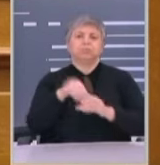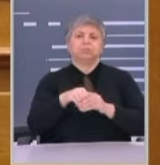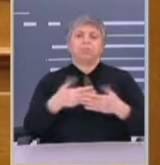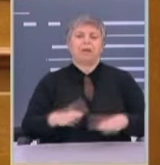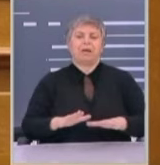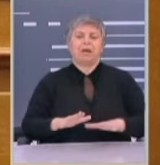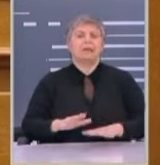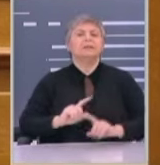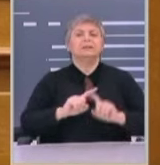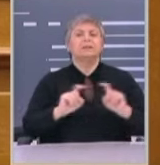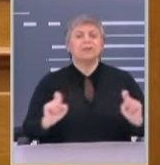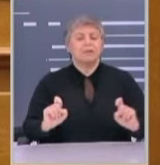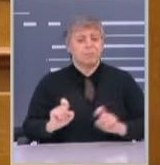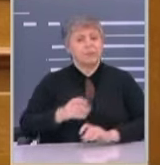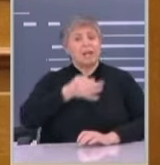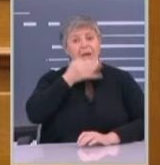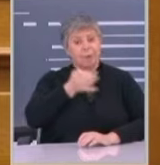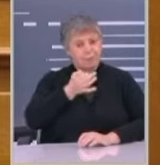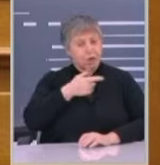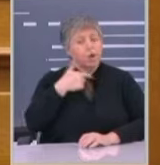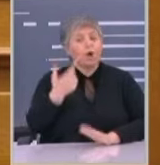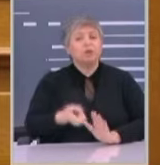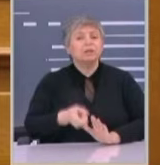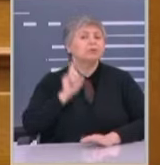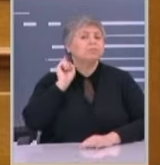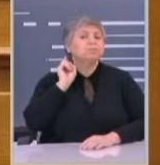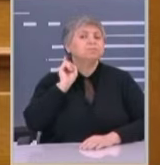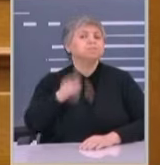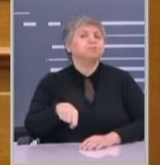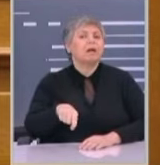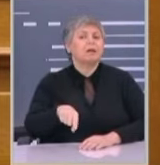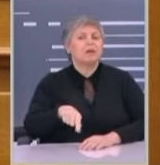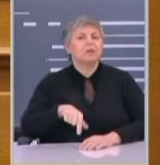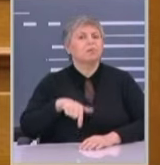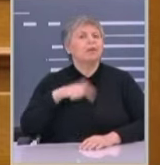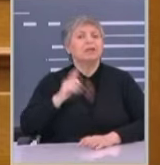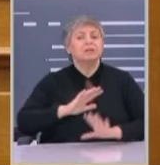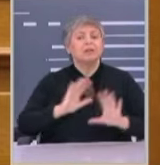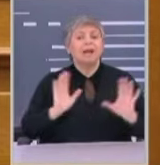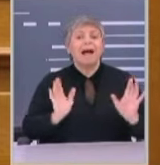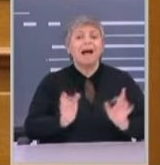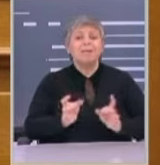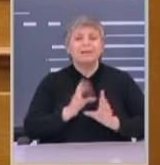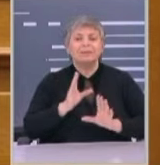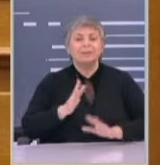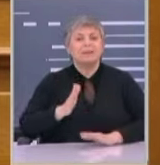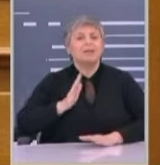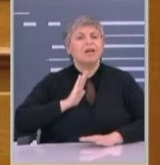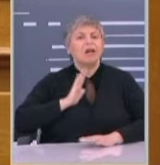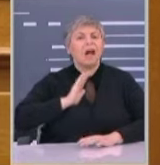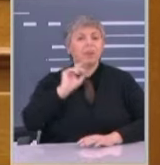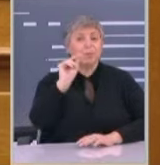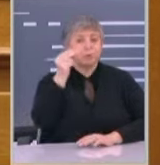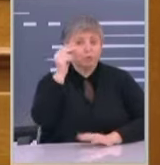Ότι αποτελεί παράνομη πράξη, κυρίες και κύριοι συνάδελφοι, η συμμετοχή βουλευτή σε offshore.